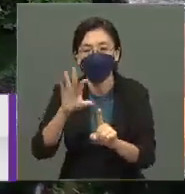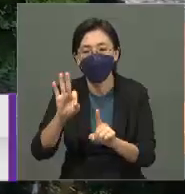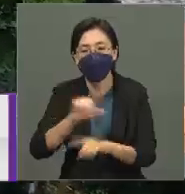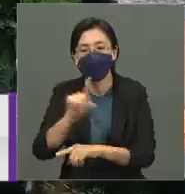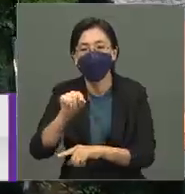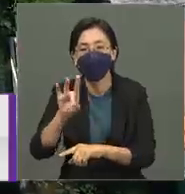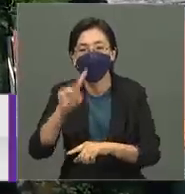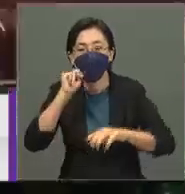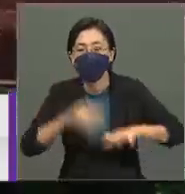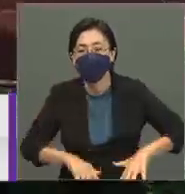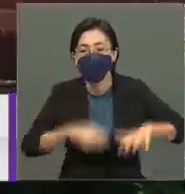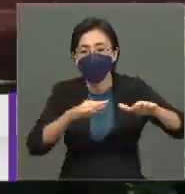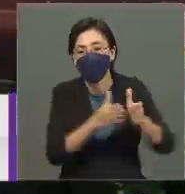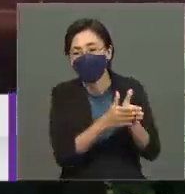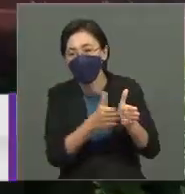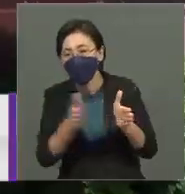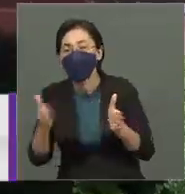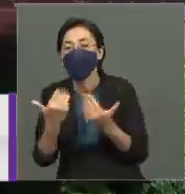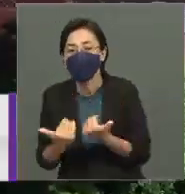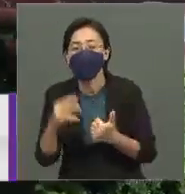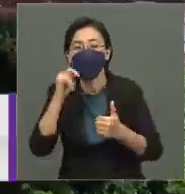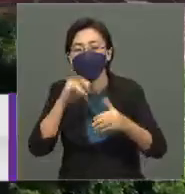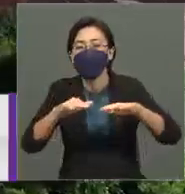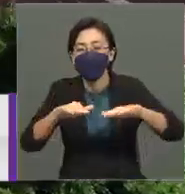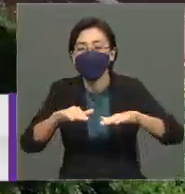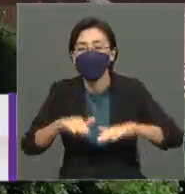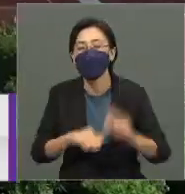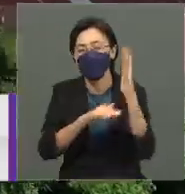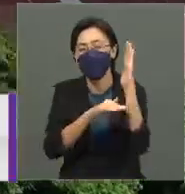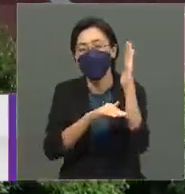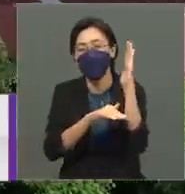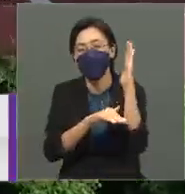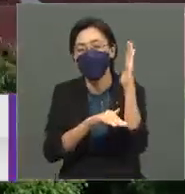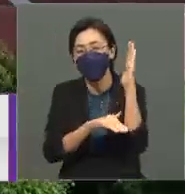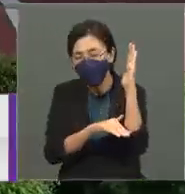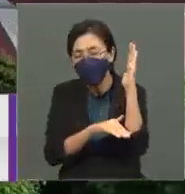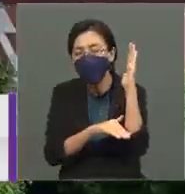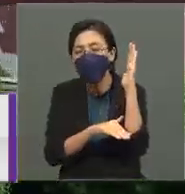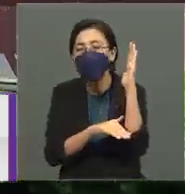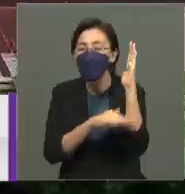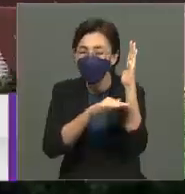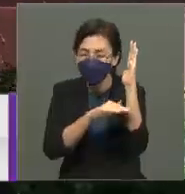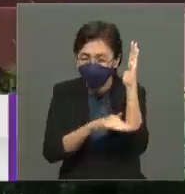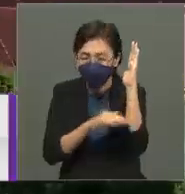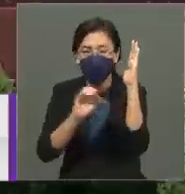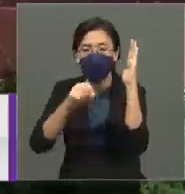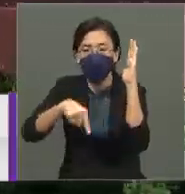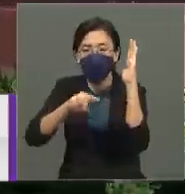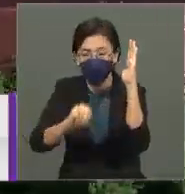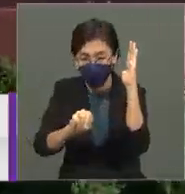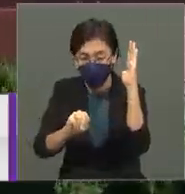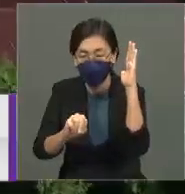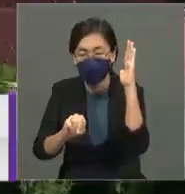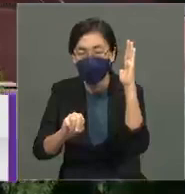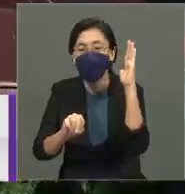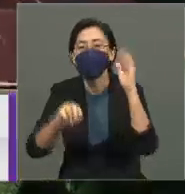าจนถึงวันนี้นะครับก่อนหน้านี้น้ำลดลงไปบ้างแล้วนะครับเกือบ50เซนติเมตรแต่ว่า